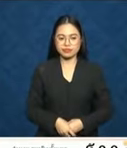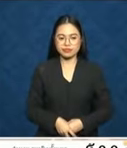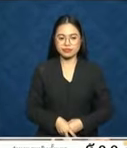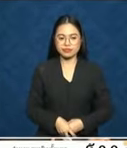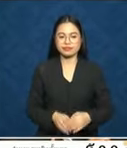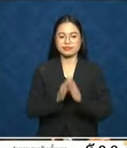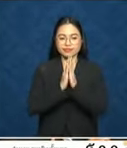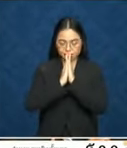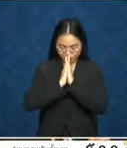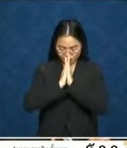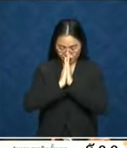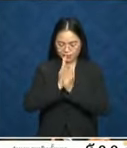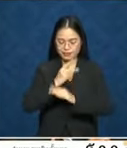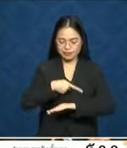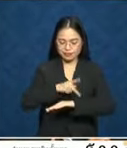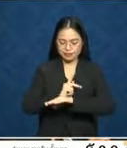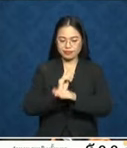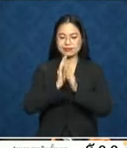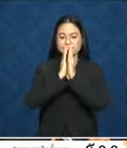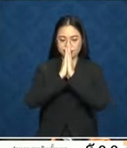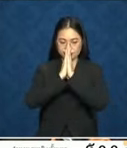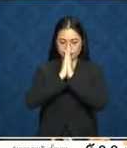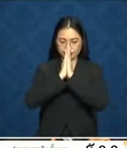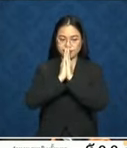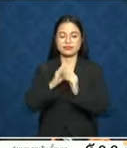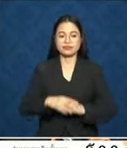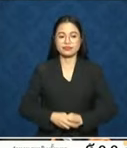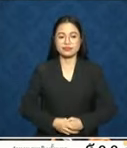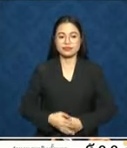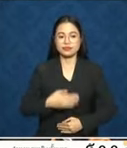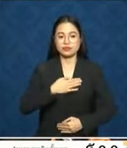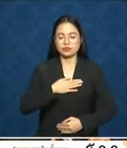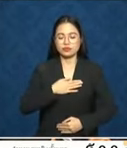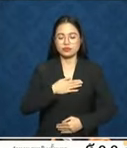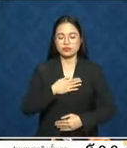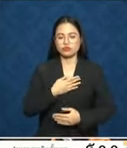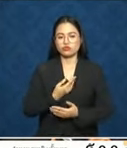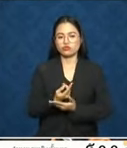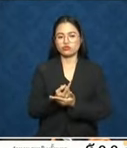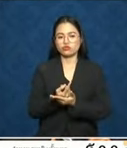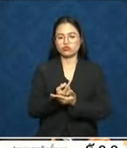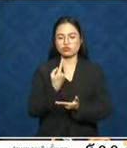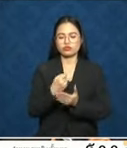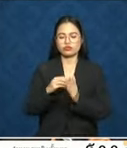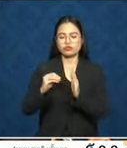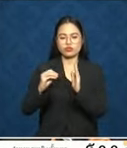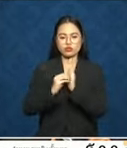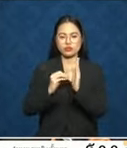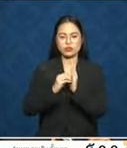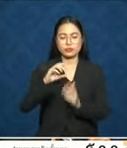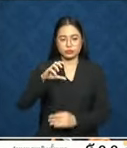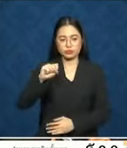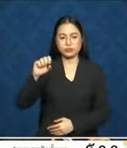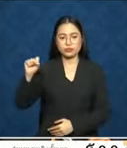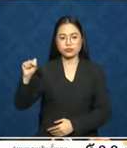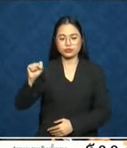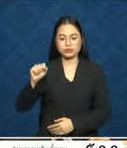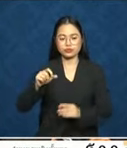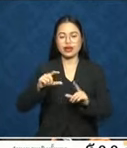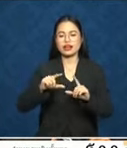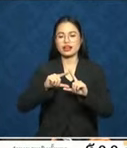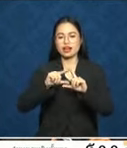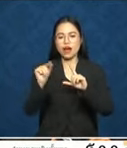เรียนท่านประธานที่เคารพผมสุปกรณ์ตันติไพบูลย์ธนะผู้แทนราษฎรเขตสวนหลวงประเวศหนองบอนกรุงเทพมหานครพรรคก้าวไกล